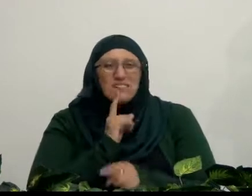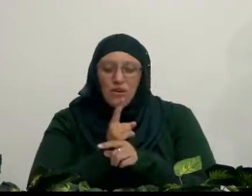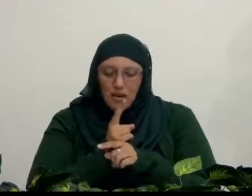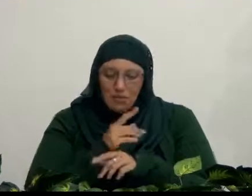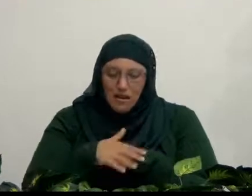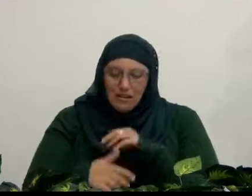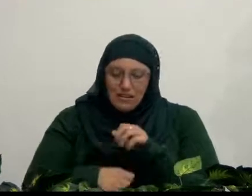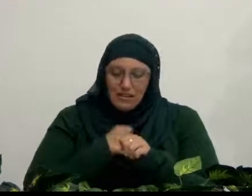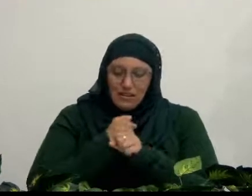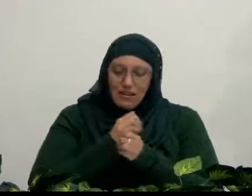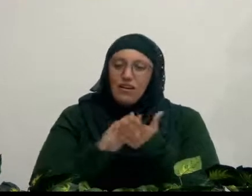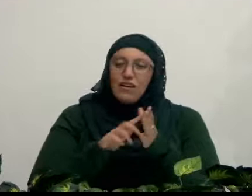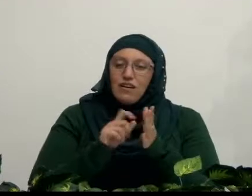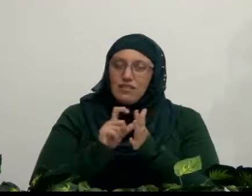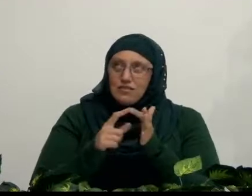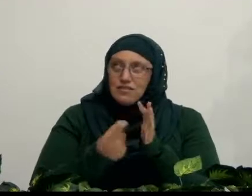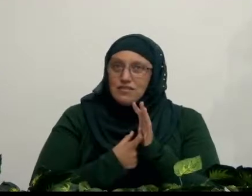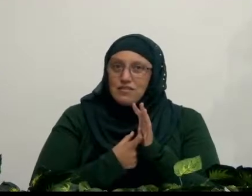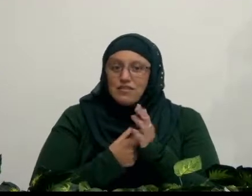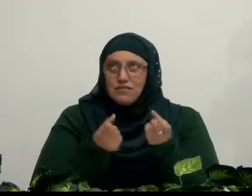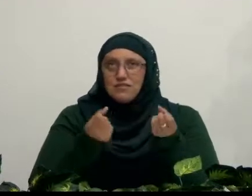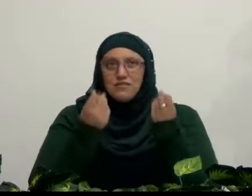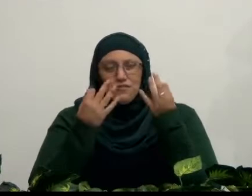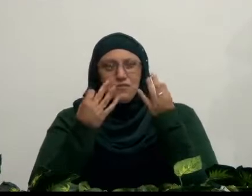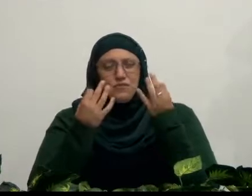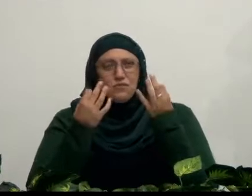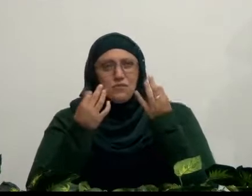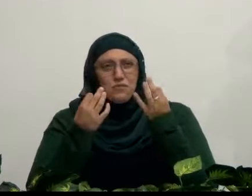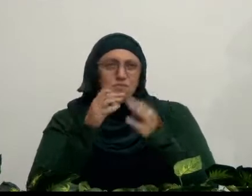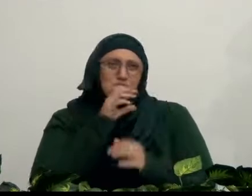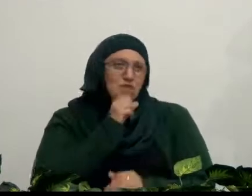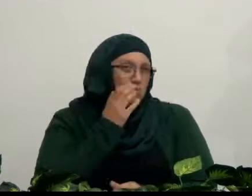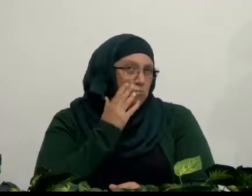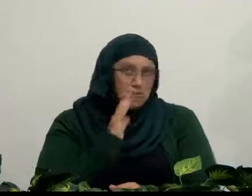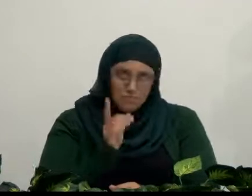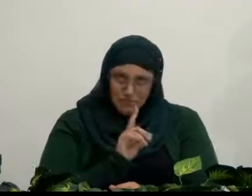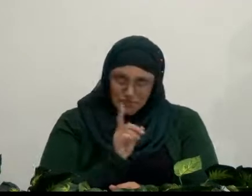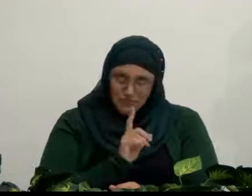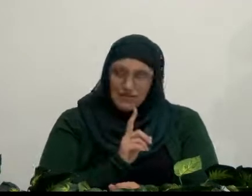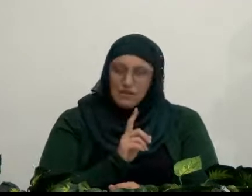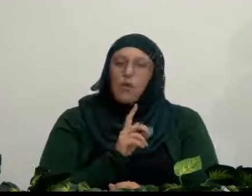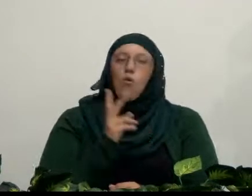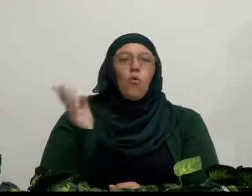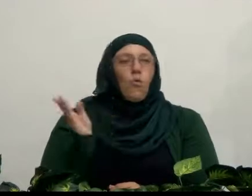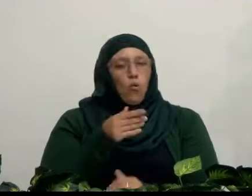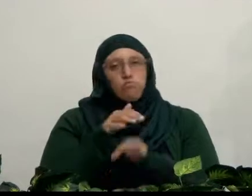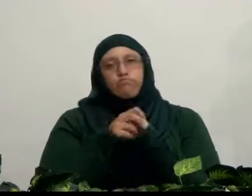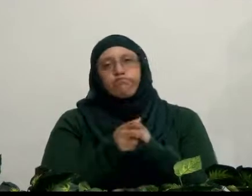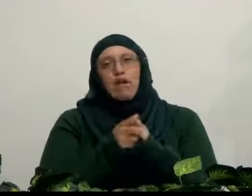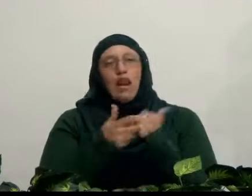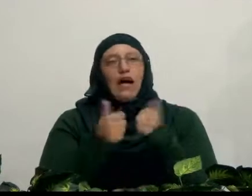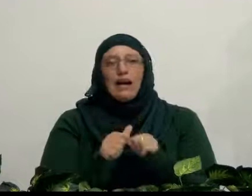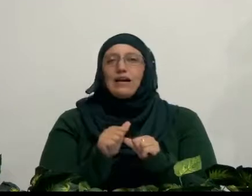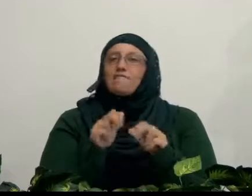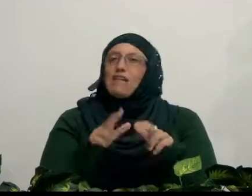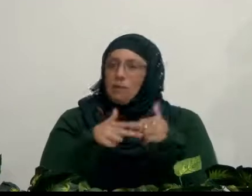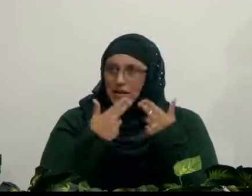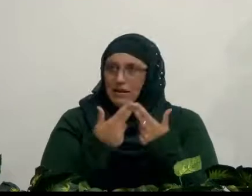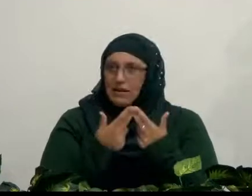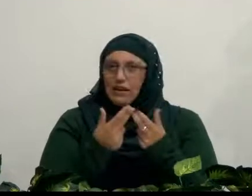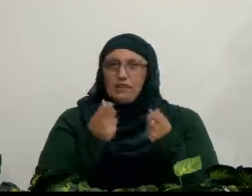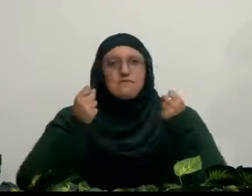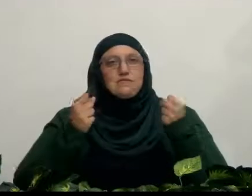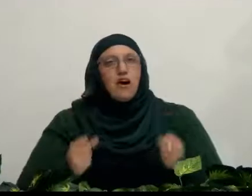free. إِنَّمَا الْمُؤْمِنُونَ إِخْوَةٌ. And now the Almighty God refers to them